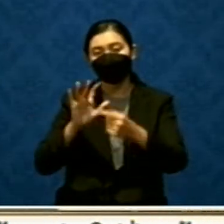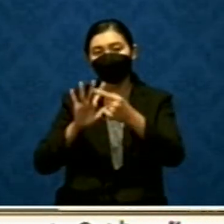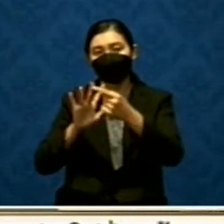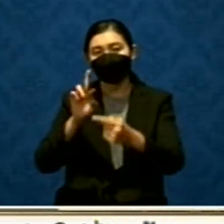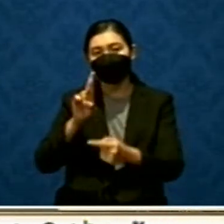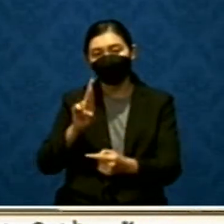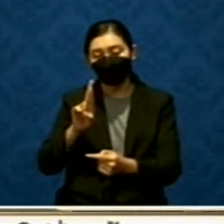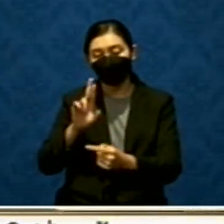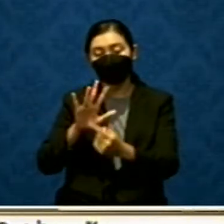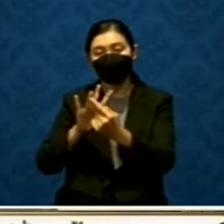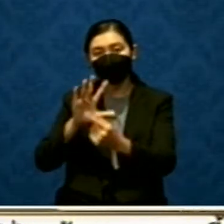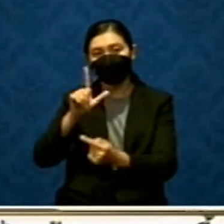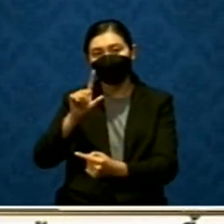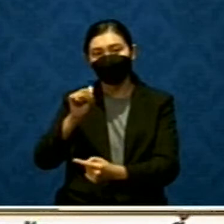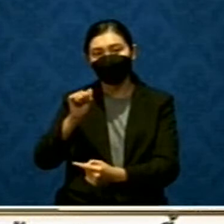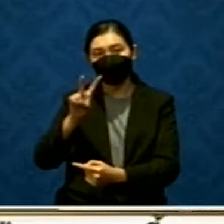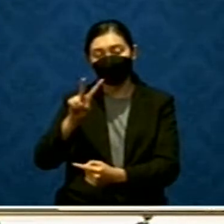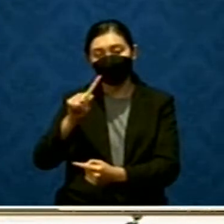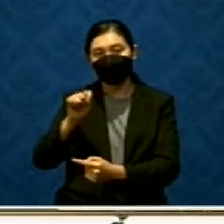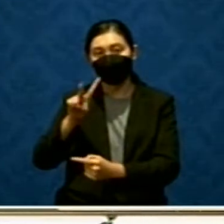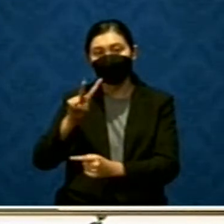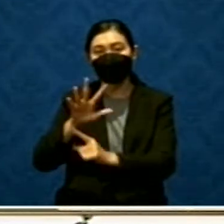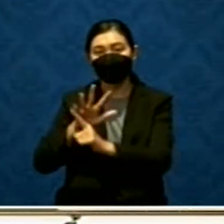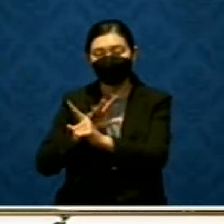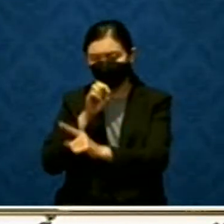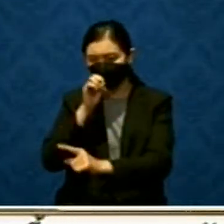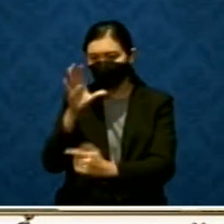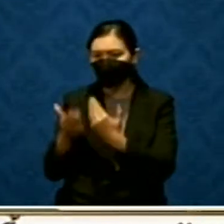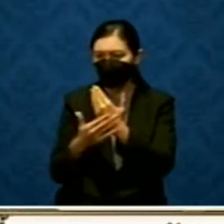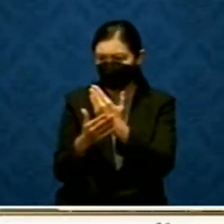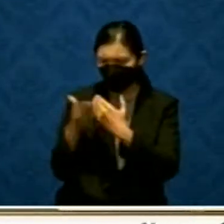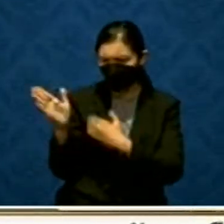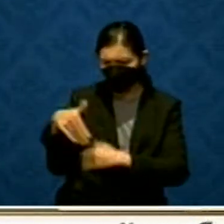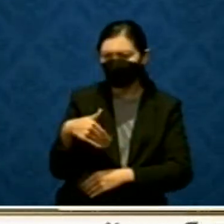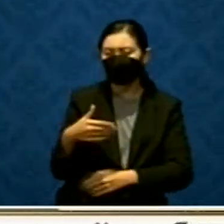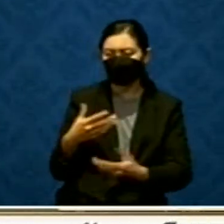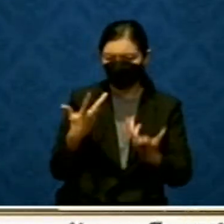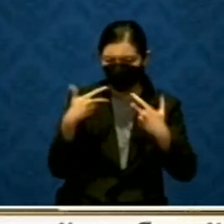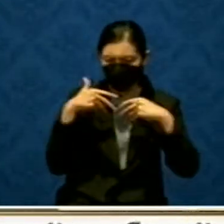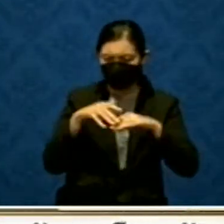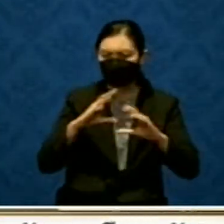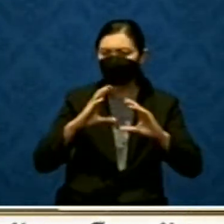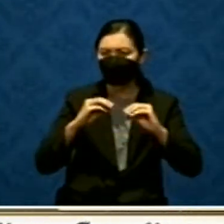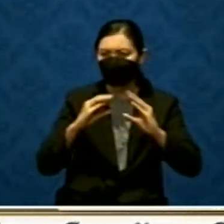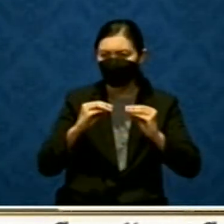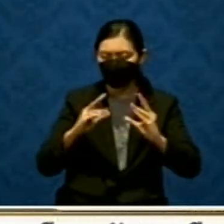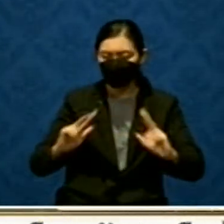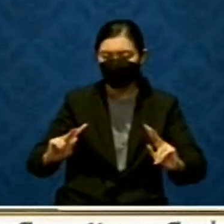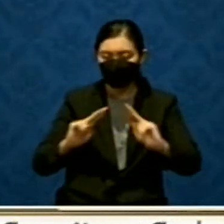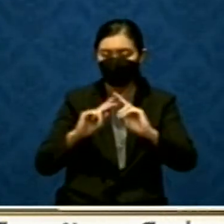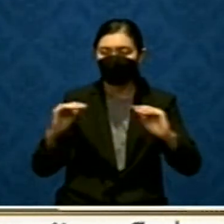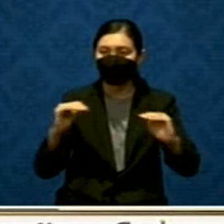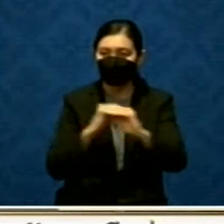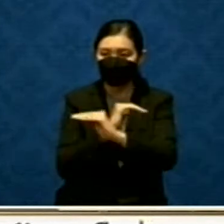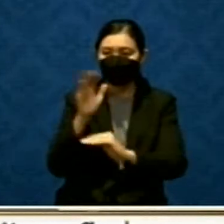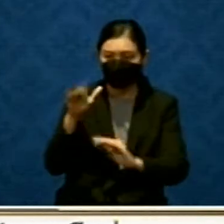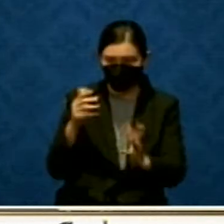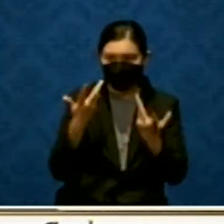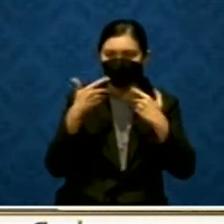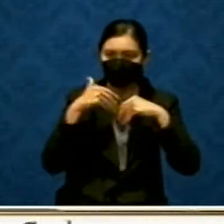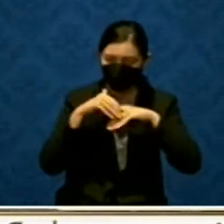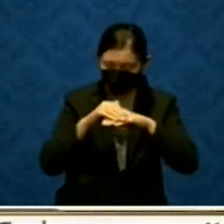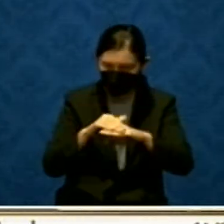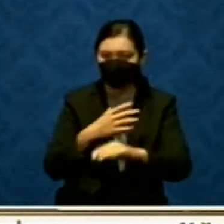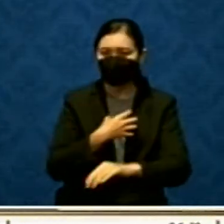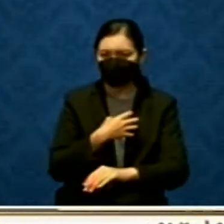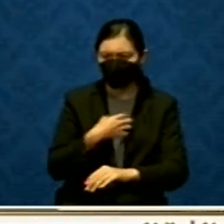าอยากให้ท่านไปร่วมประชุมกันที่กระทรวงคมนาคมนะครับเพื่อจะได้มีการแลกเปลี่ยนข้อมูลและหารือร่วมกัน